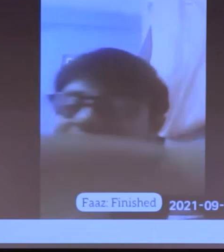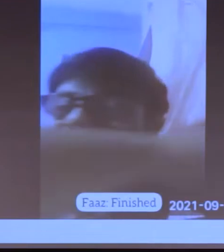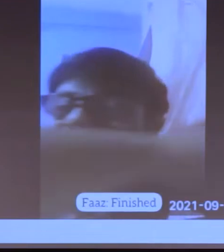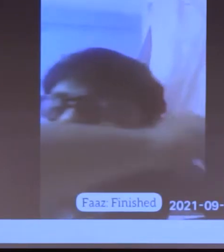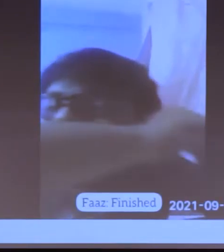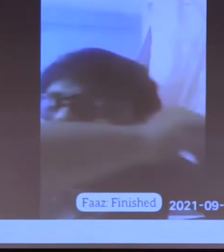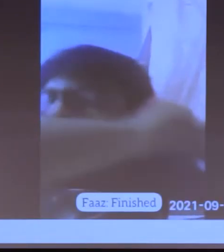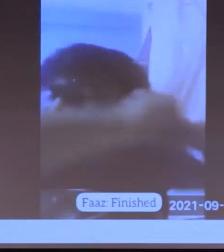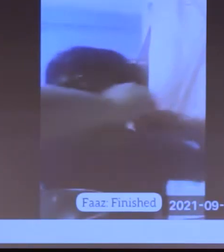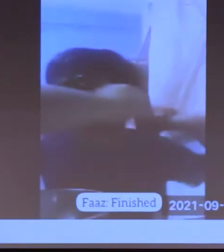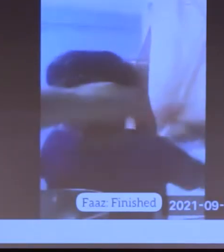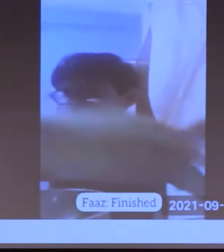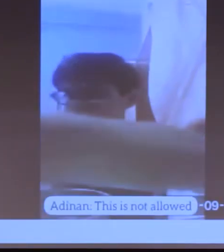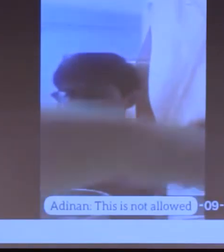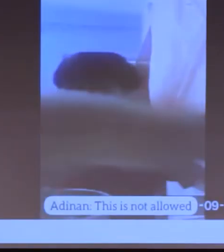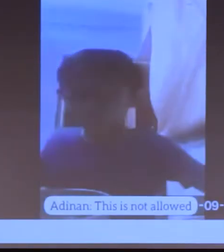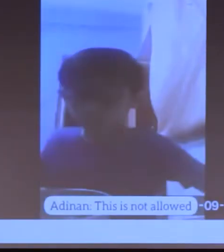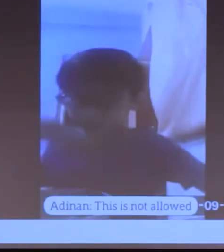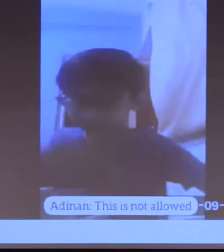ഫിനിഷ്.